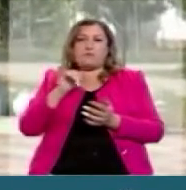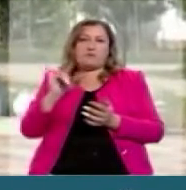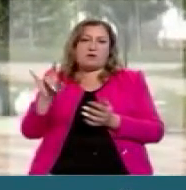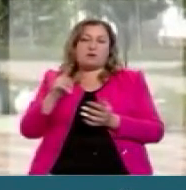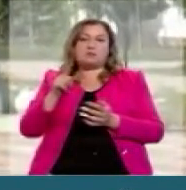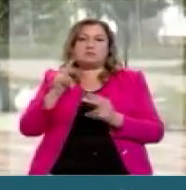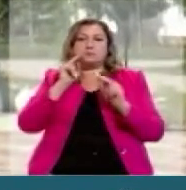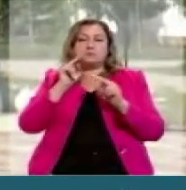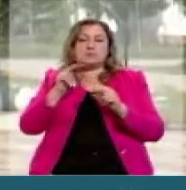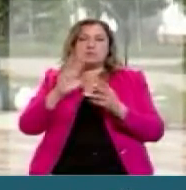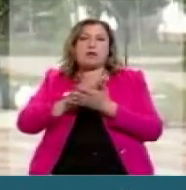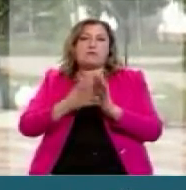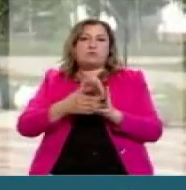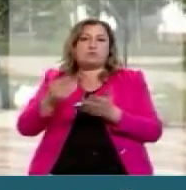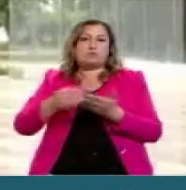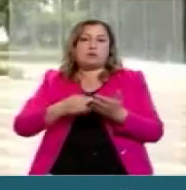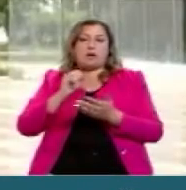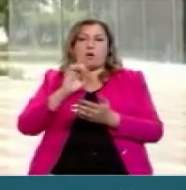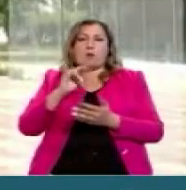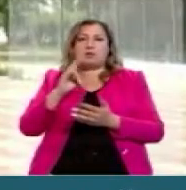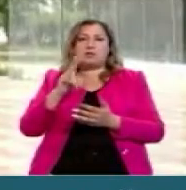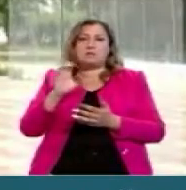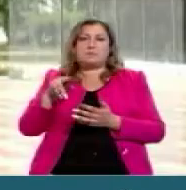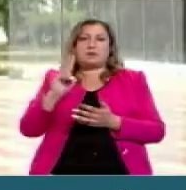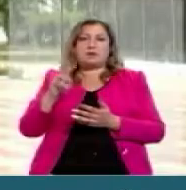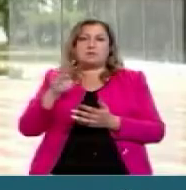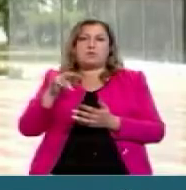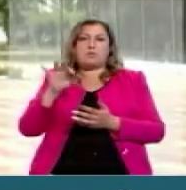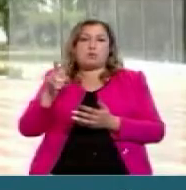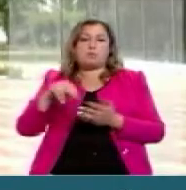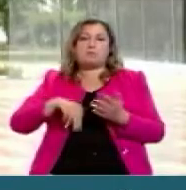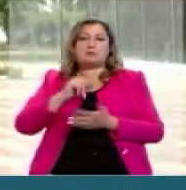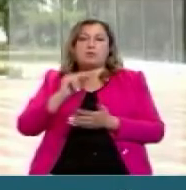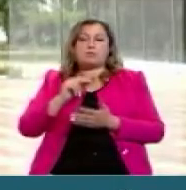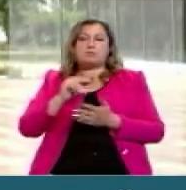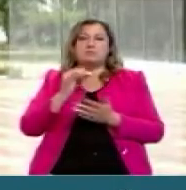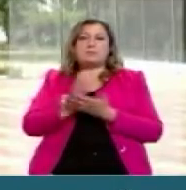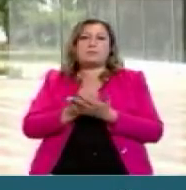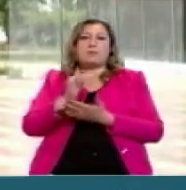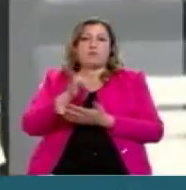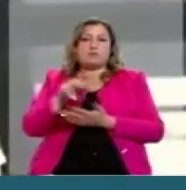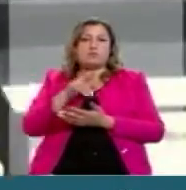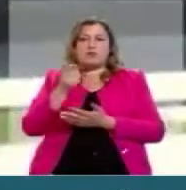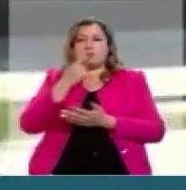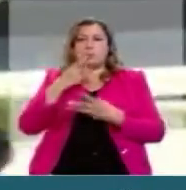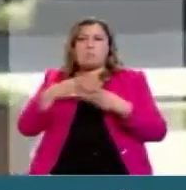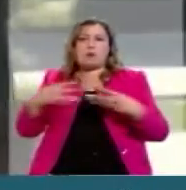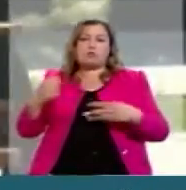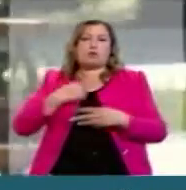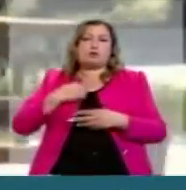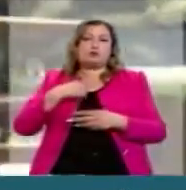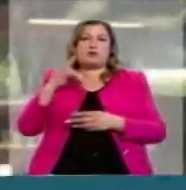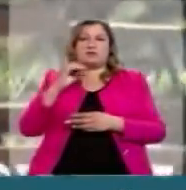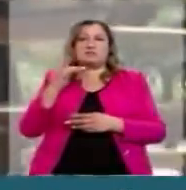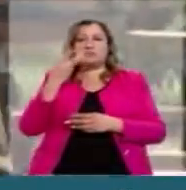их стабилизации заключены договоры с АО НК СПК «Табул» по закупу со стабилизационного фонда яйца, макарон, гречки,